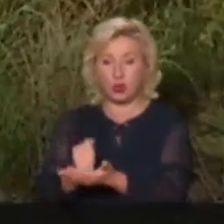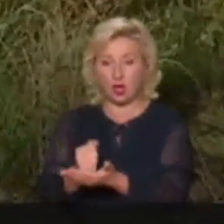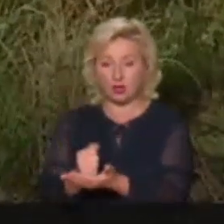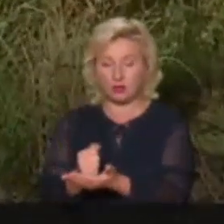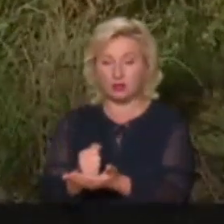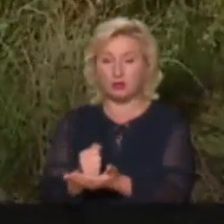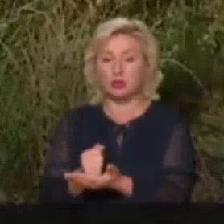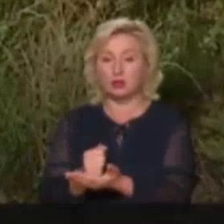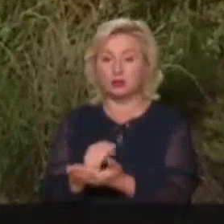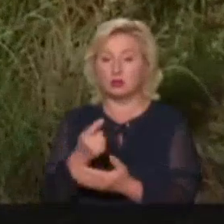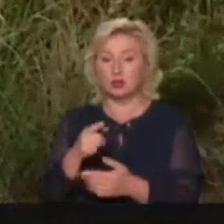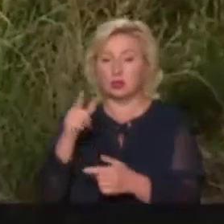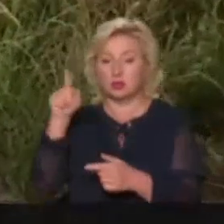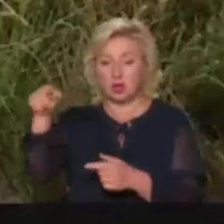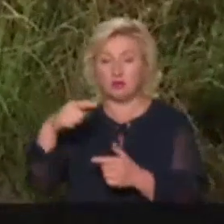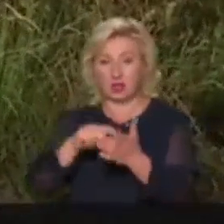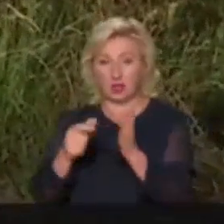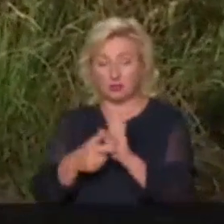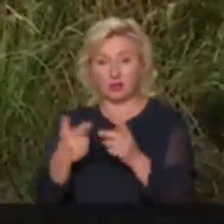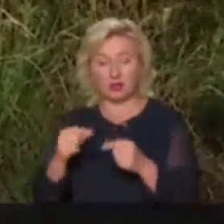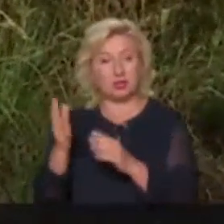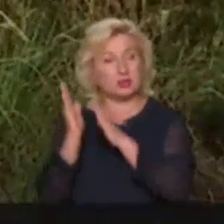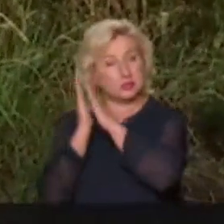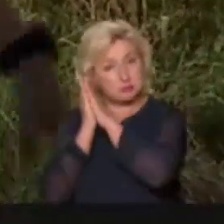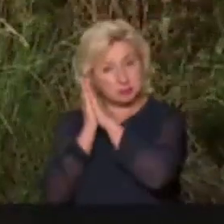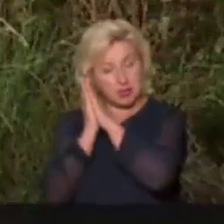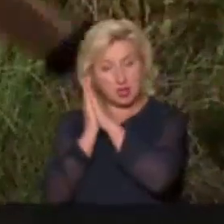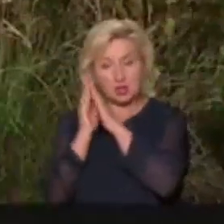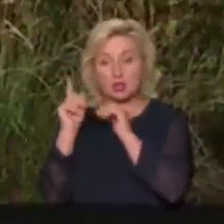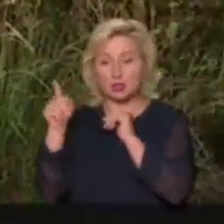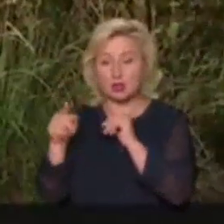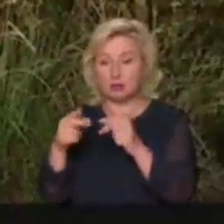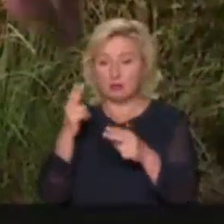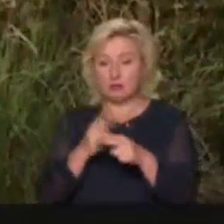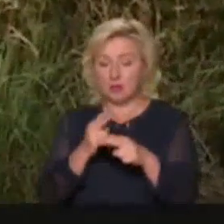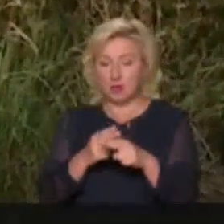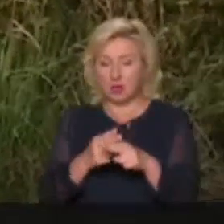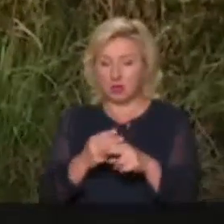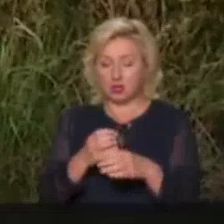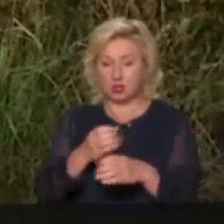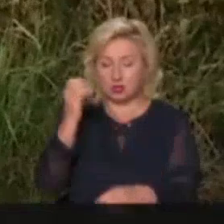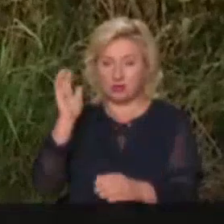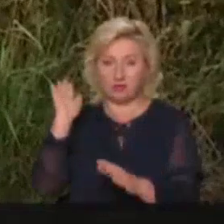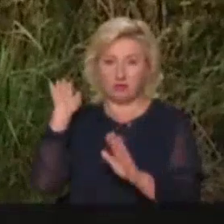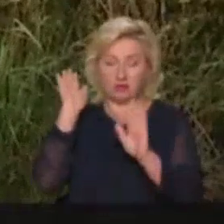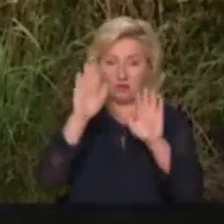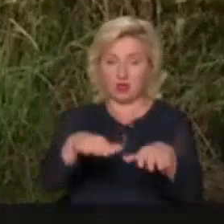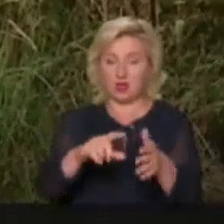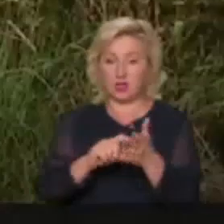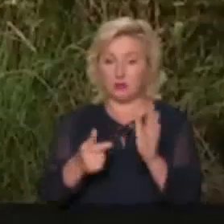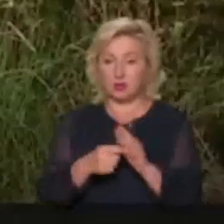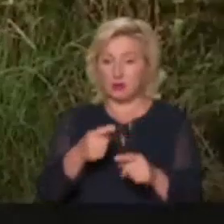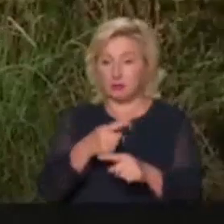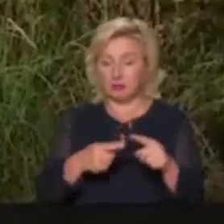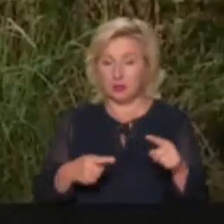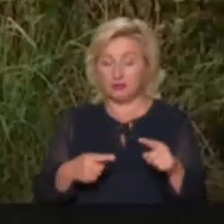От, тому що там, де ми, в тій кімнаті, де ми спали, то там такі металеві стовби влетіли нам в кімнату. Пів метра до